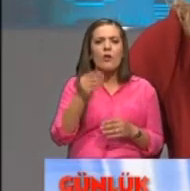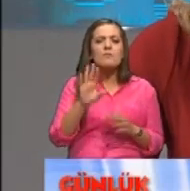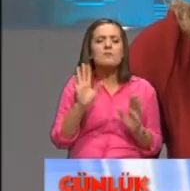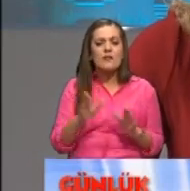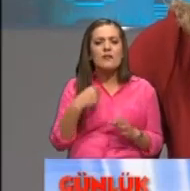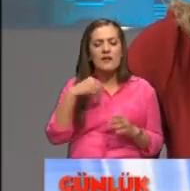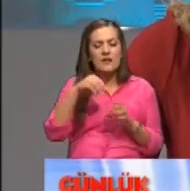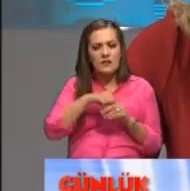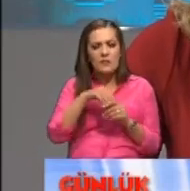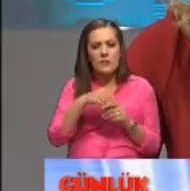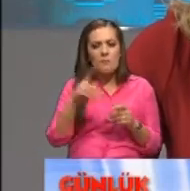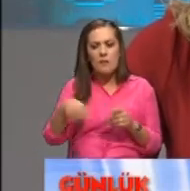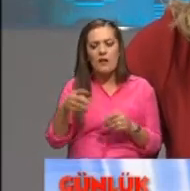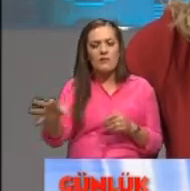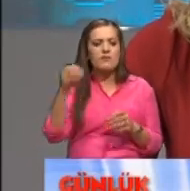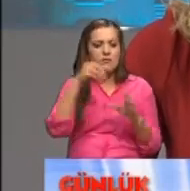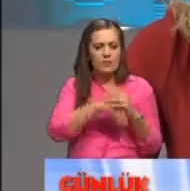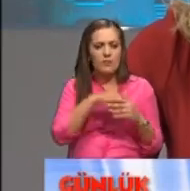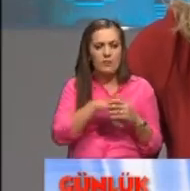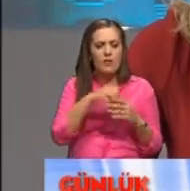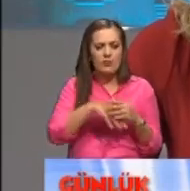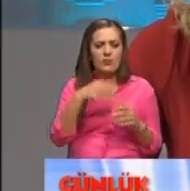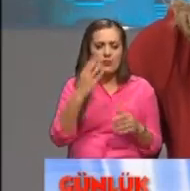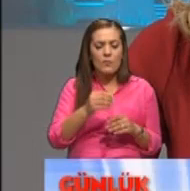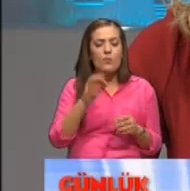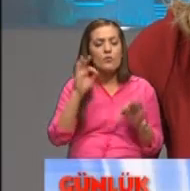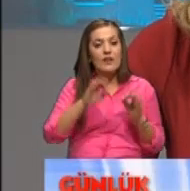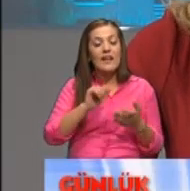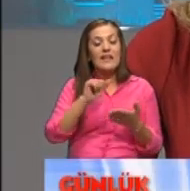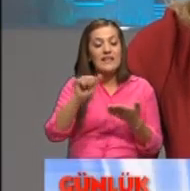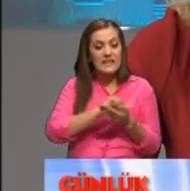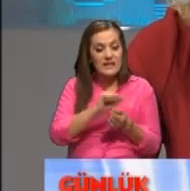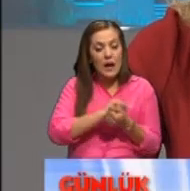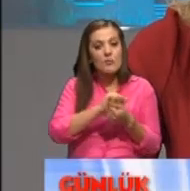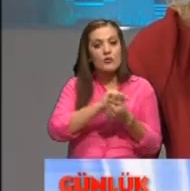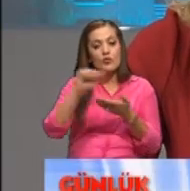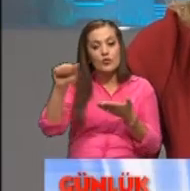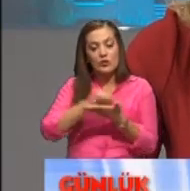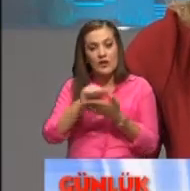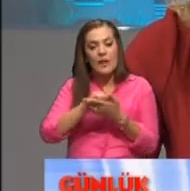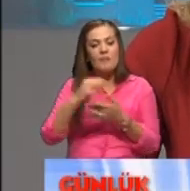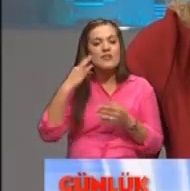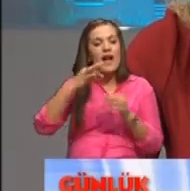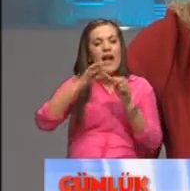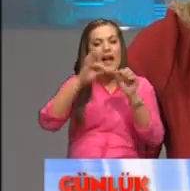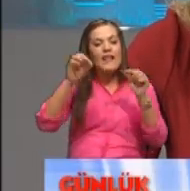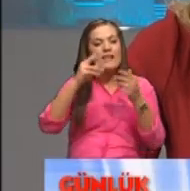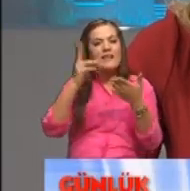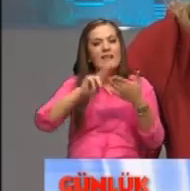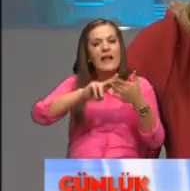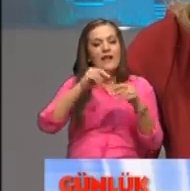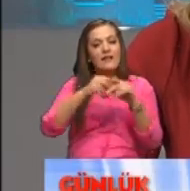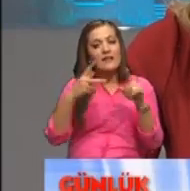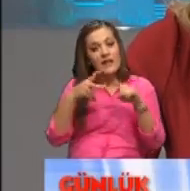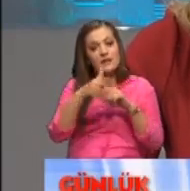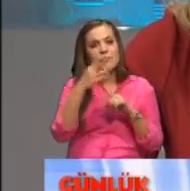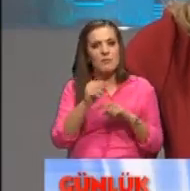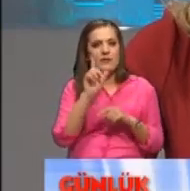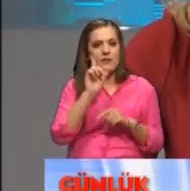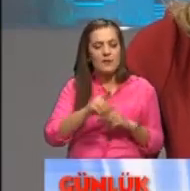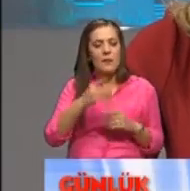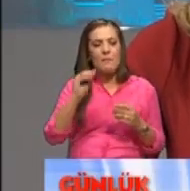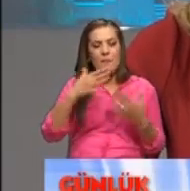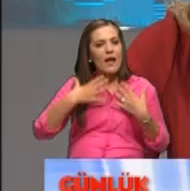bile makineden çıkarılıyor, poşetin içine dolduruluyor. Mutlaka yıkanmış, ütülenmiş ve etiketlerinin kesilmiş olması gerekmekte bebeği kullanacağımız